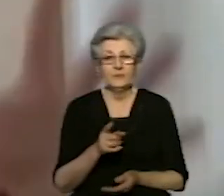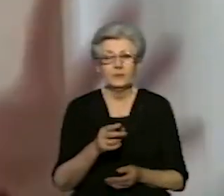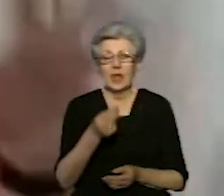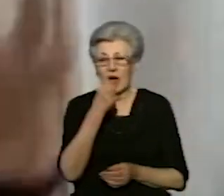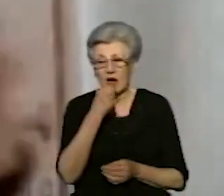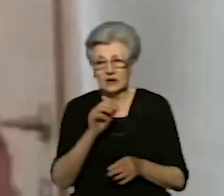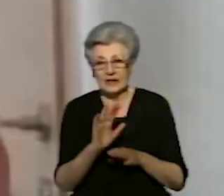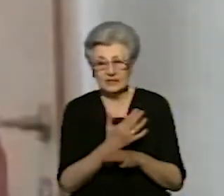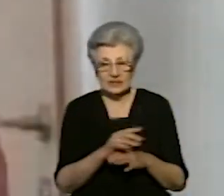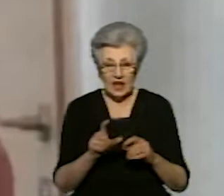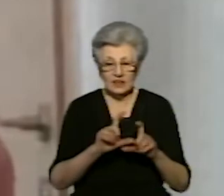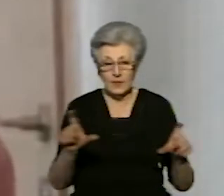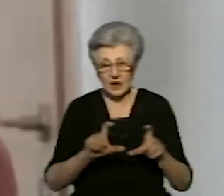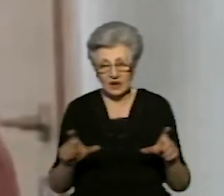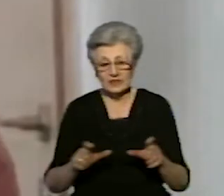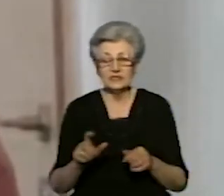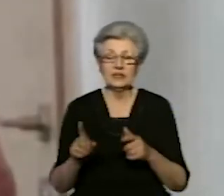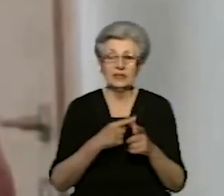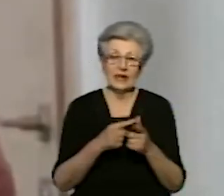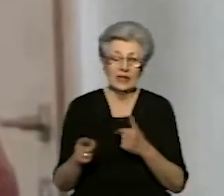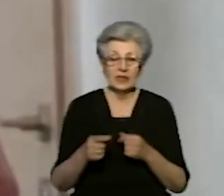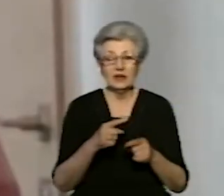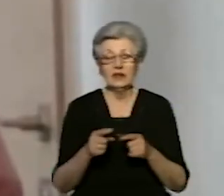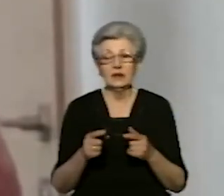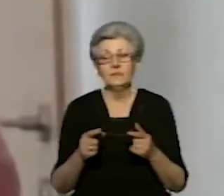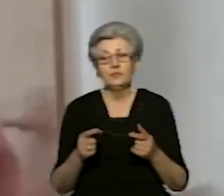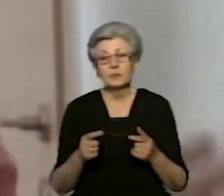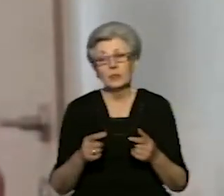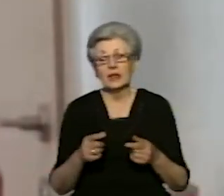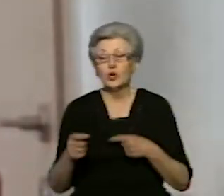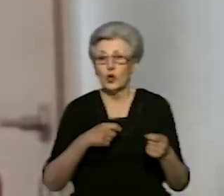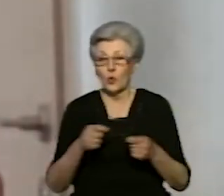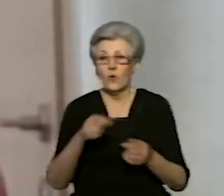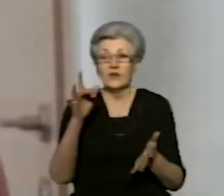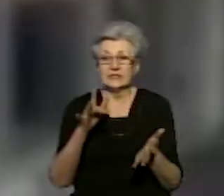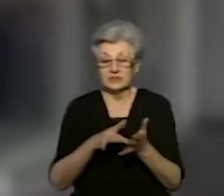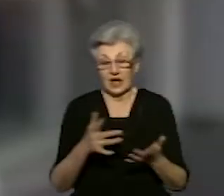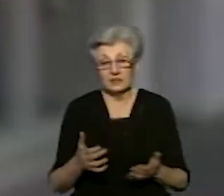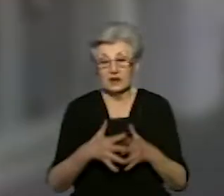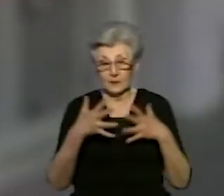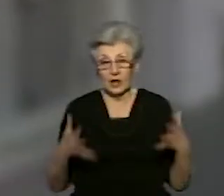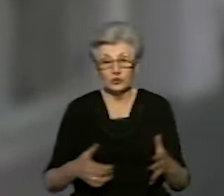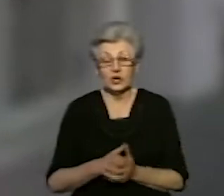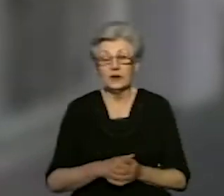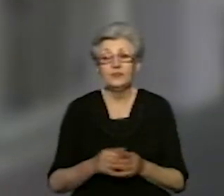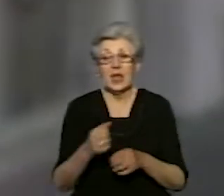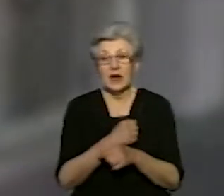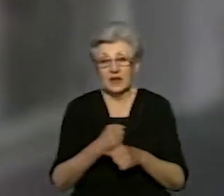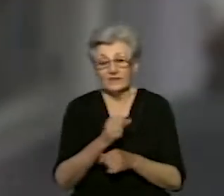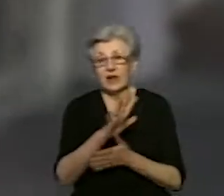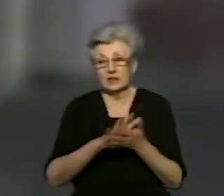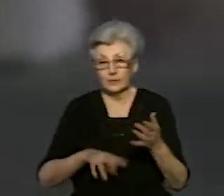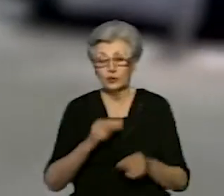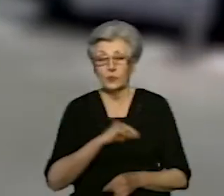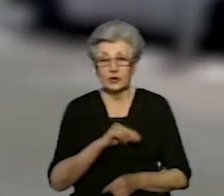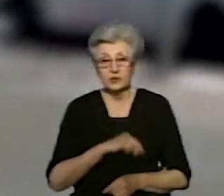раздельные магазины, которые стоят вот раздельно, магазины в торговых центрах открытого типа. Кав'ярні продовжують працювати